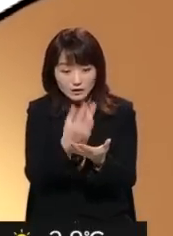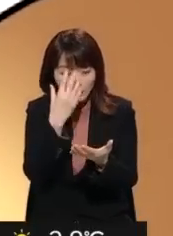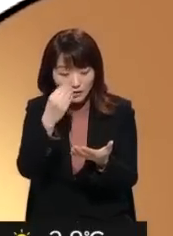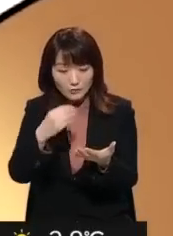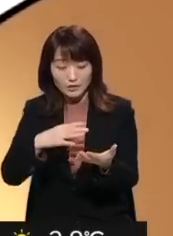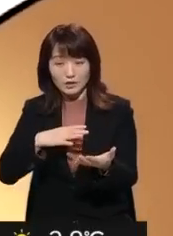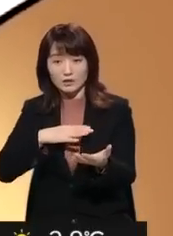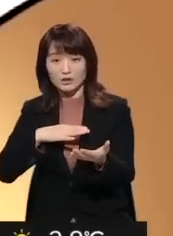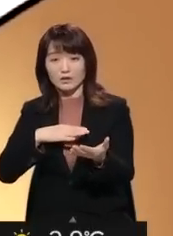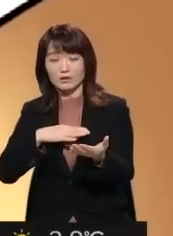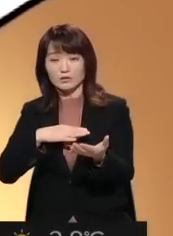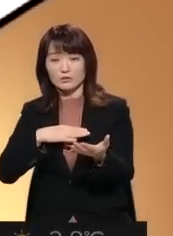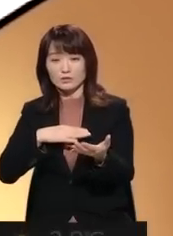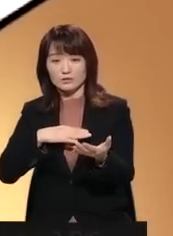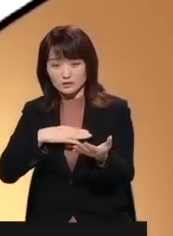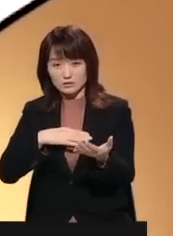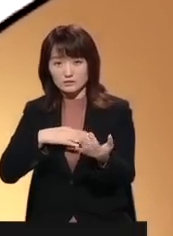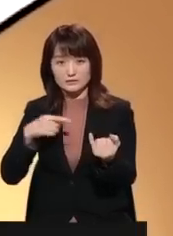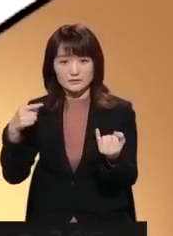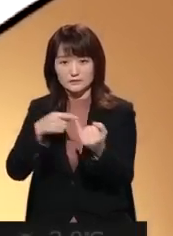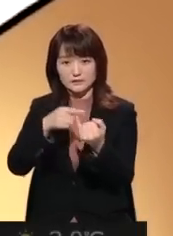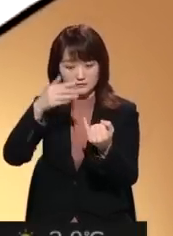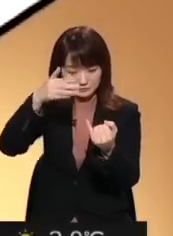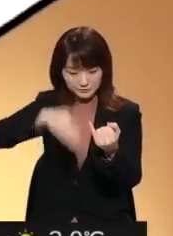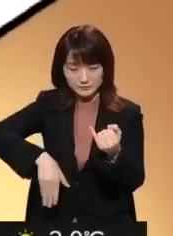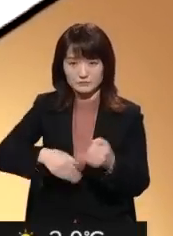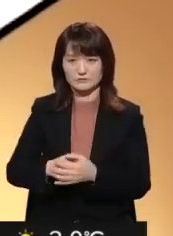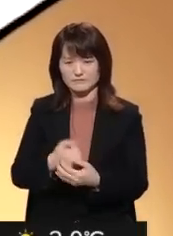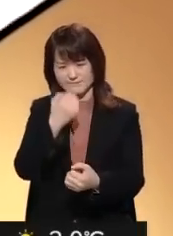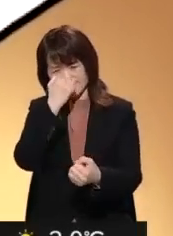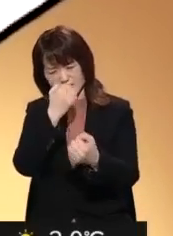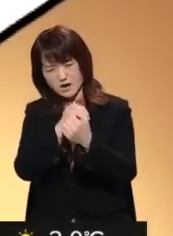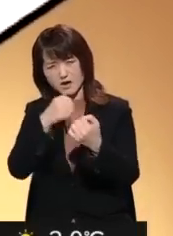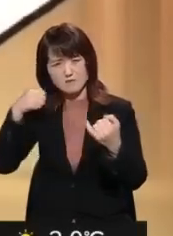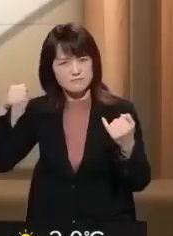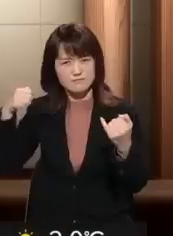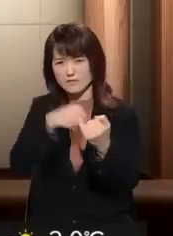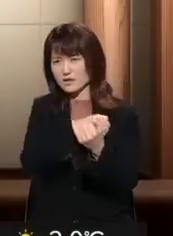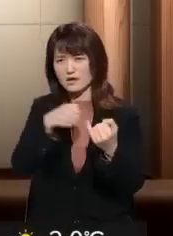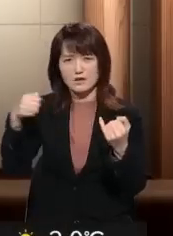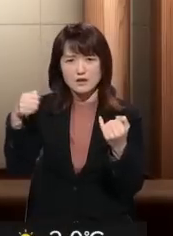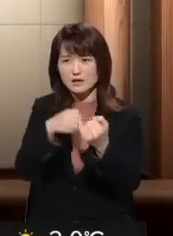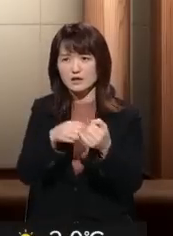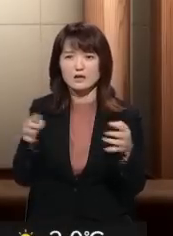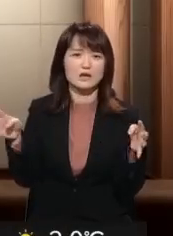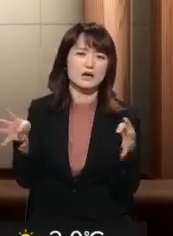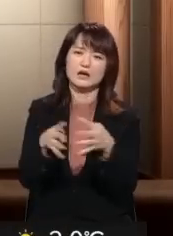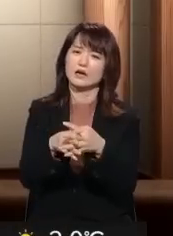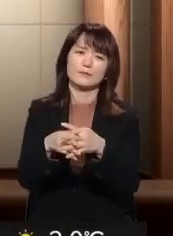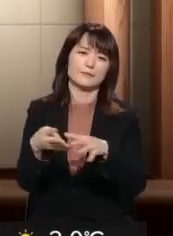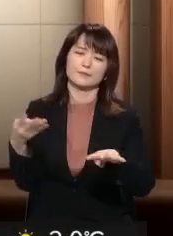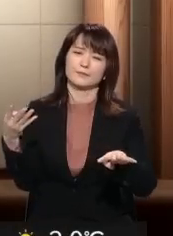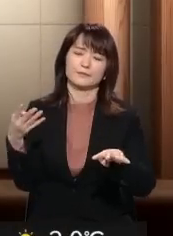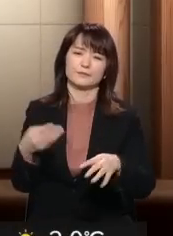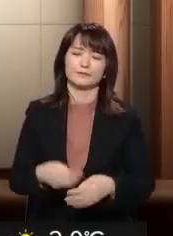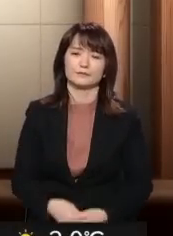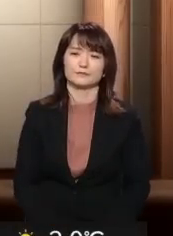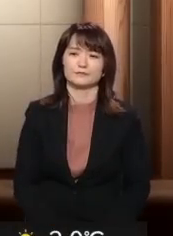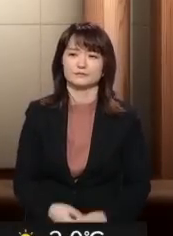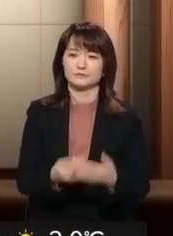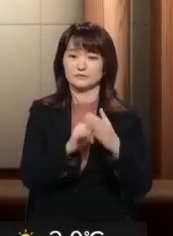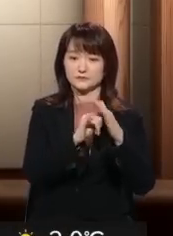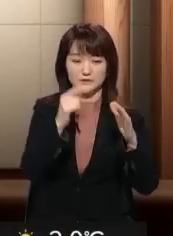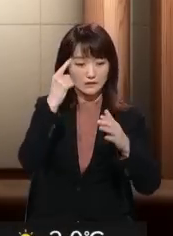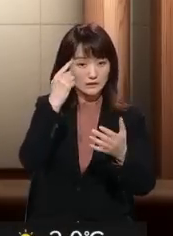미수죄로 지금 봤던 걸로 보이고 이렇게 무자비한 폭력을 행사했음에도 불구하고 합의가 안 됐습니다 또이 가족이